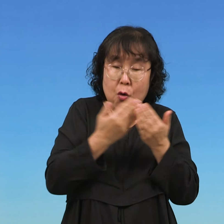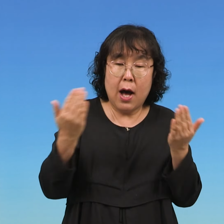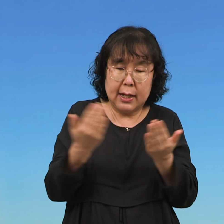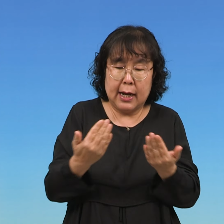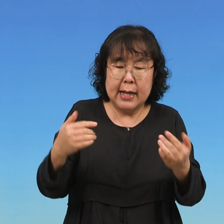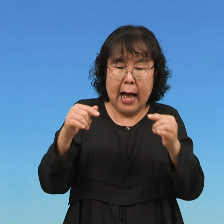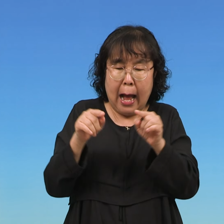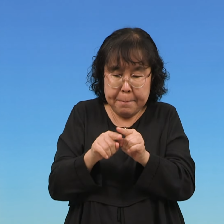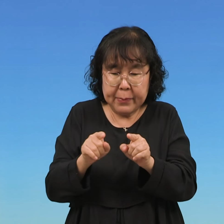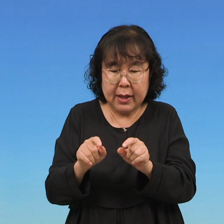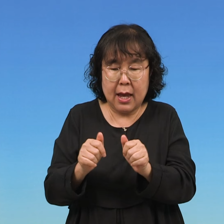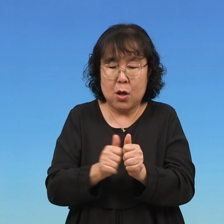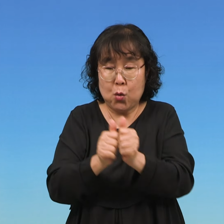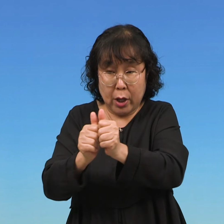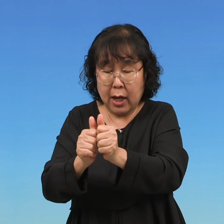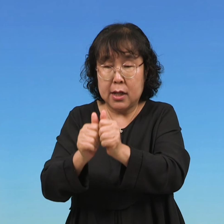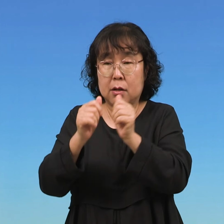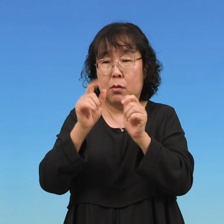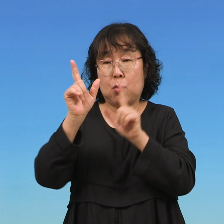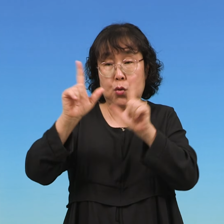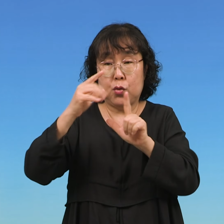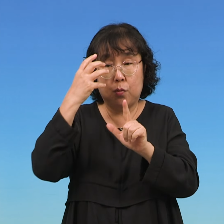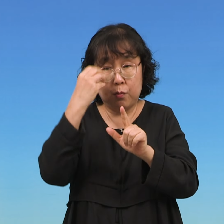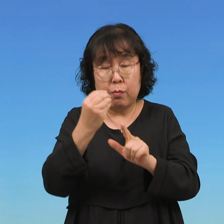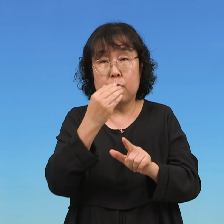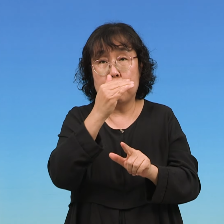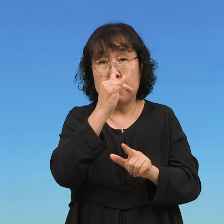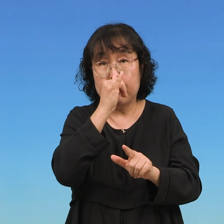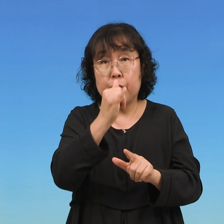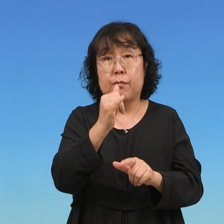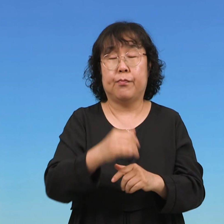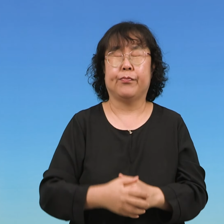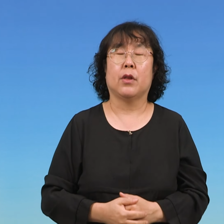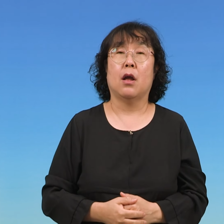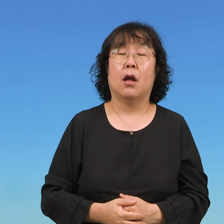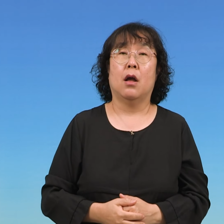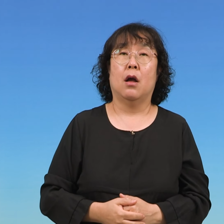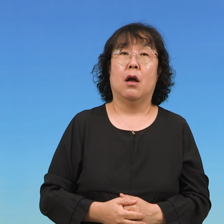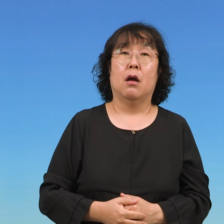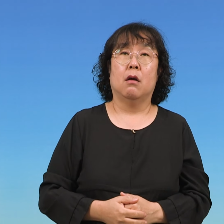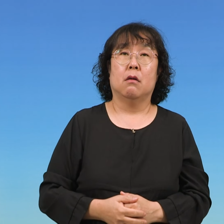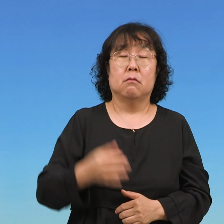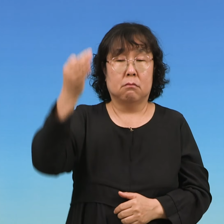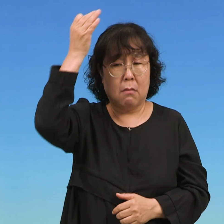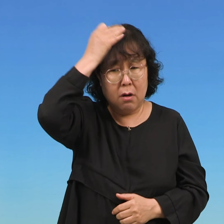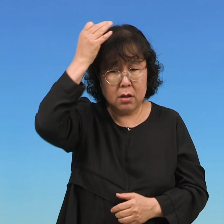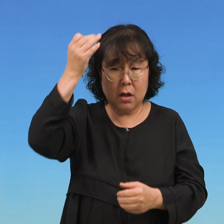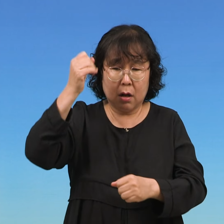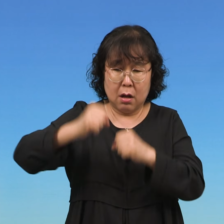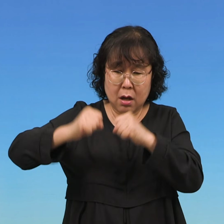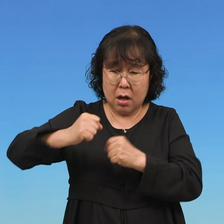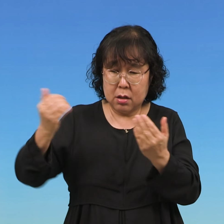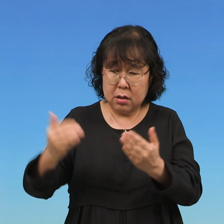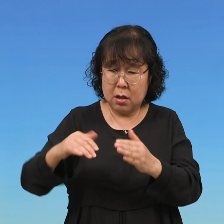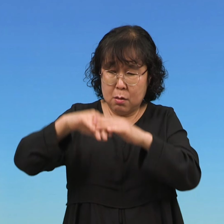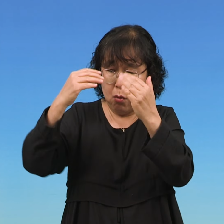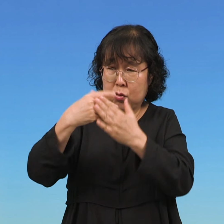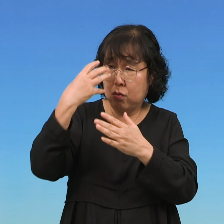그런 모습을 성경에서 볼 수가 있거든요 다 봤단 말이에요